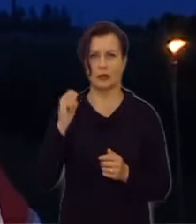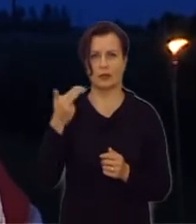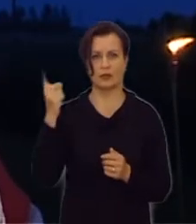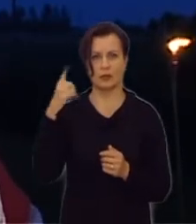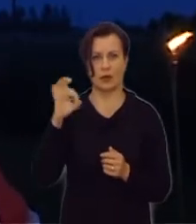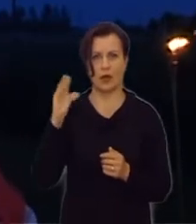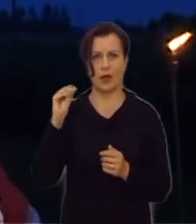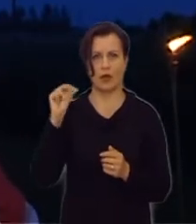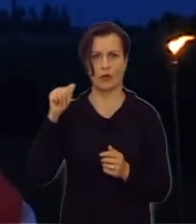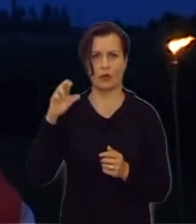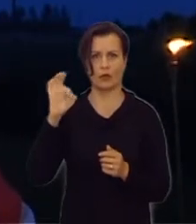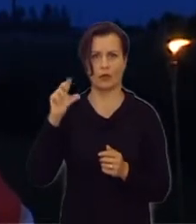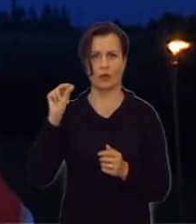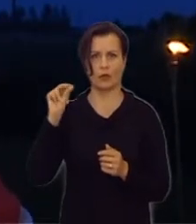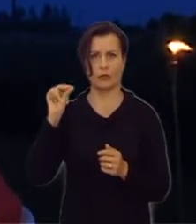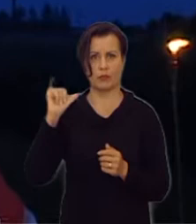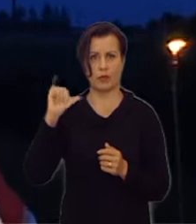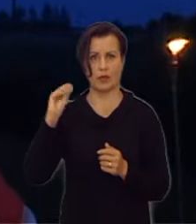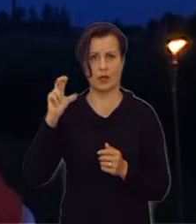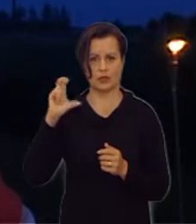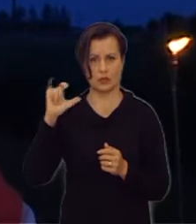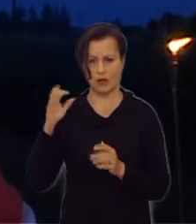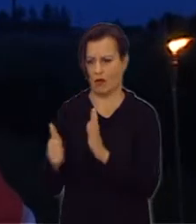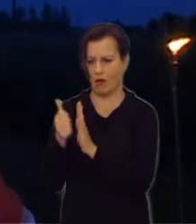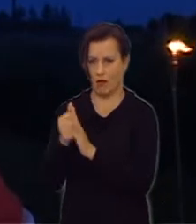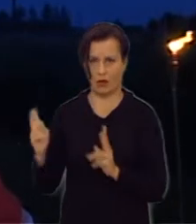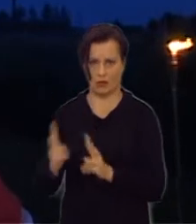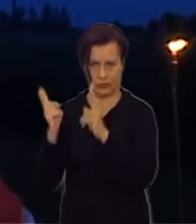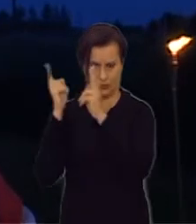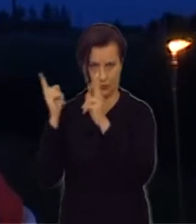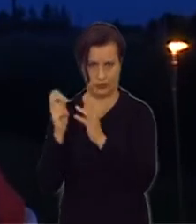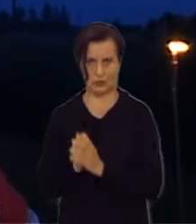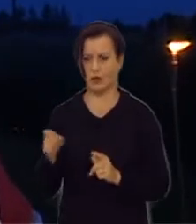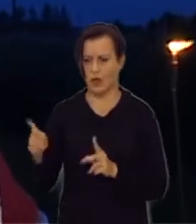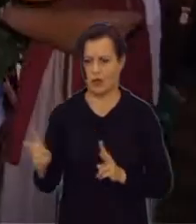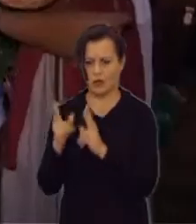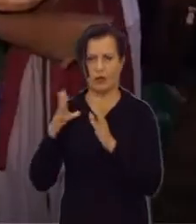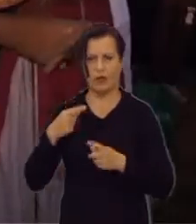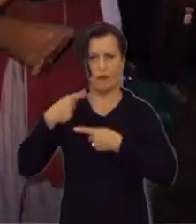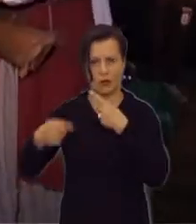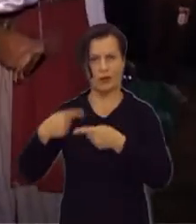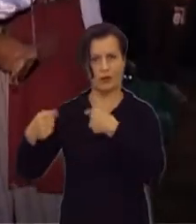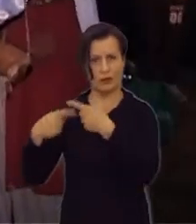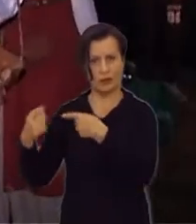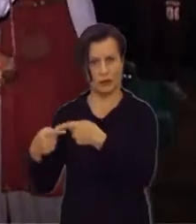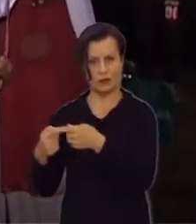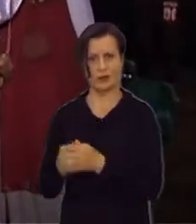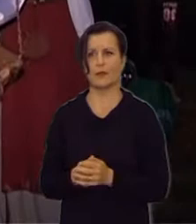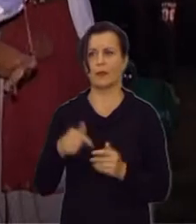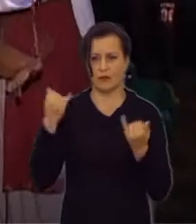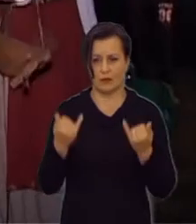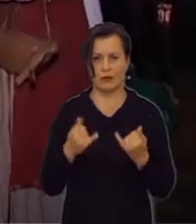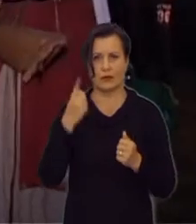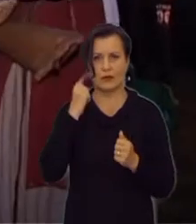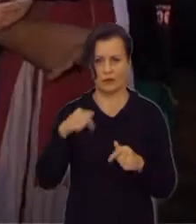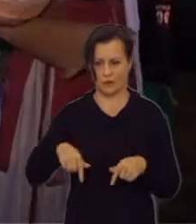tautos garbino ugnį. Per ugnį visos ėjo apeigos. Ir dabar, pažiūrėkit, mes visą laiką norim tą ugnį